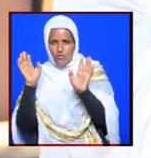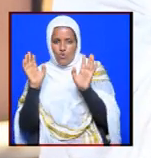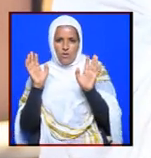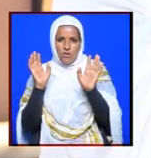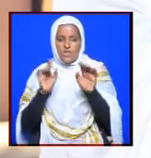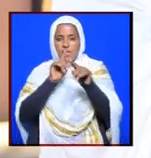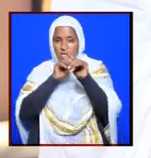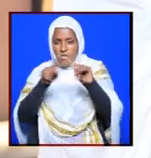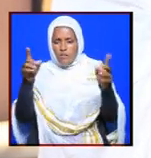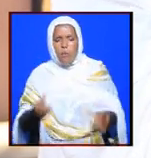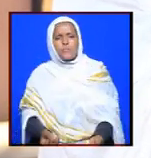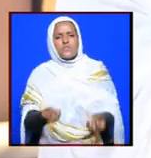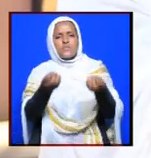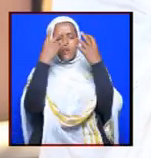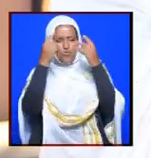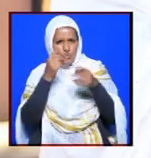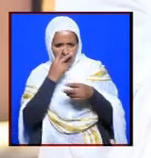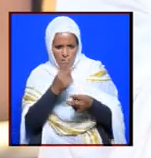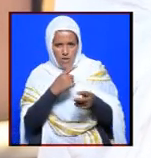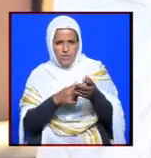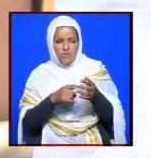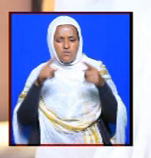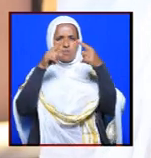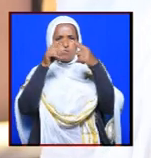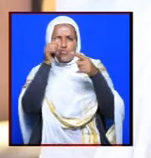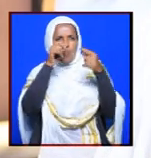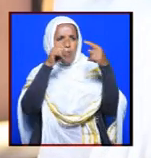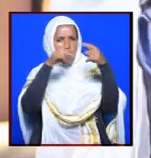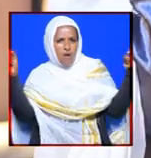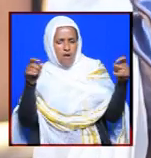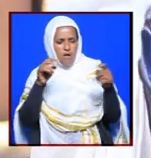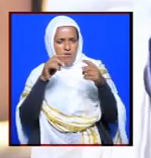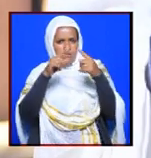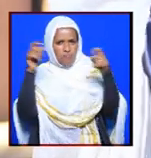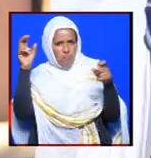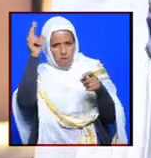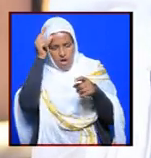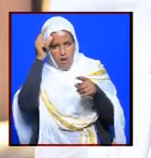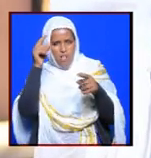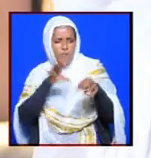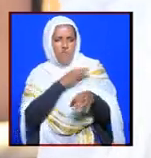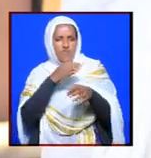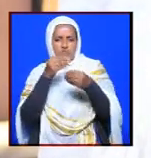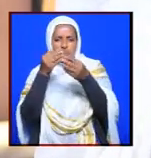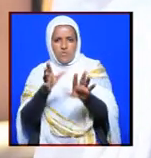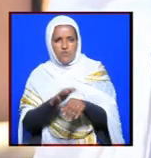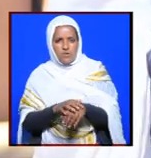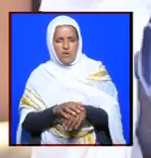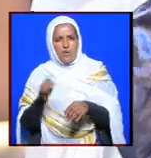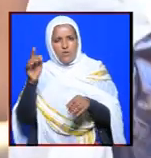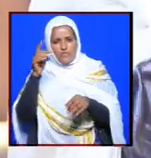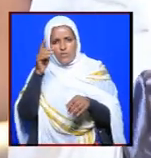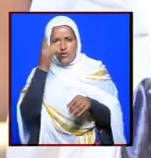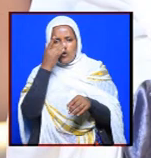እናከብራቸዋለን። ግን በአብዛኛው ሲታይ ግን ጸረ ኢትዮጵያ፣ ጸረ ባህል፣ ጸረ ማንነት መንፈስ ነው የሚሰርጽባቸው